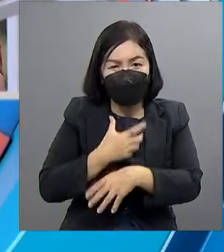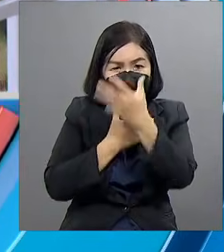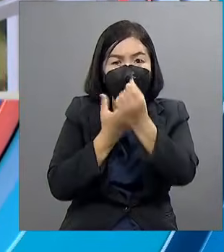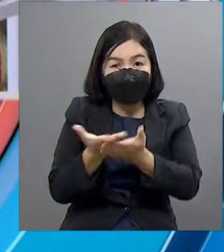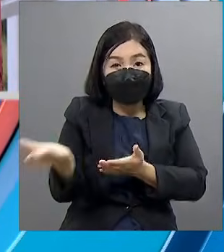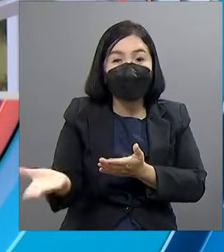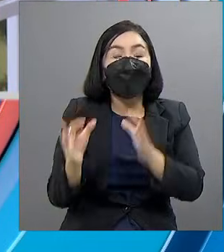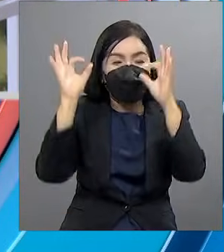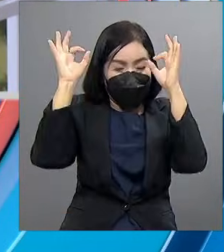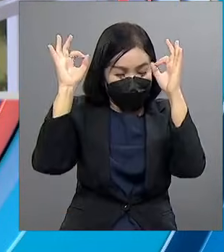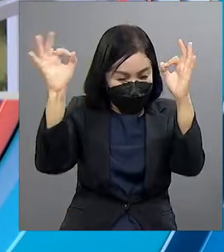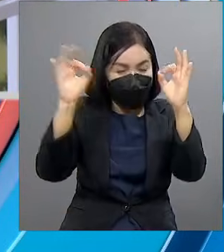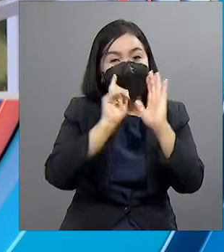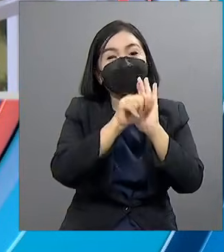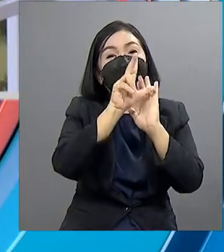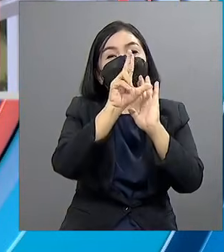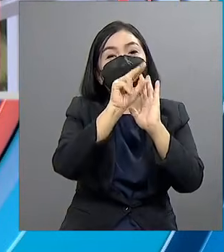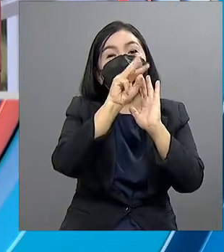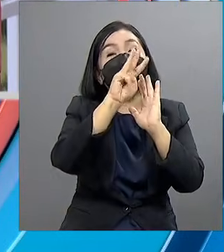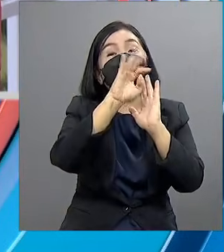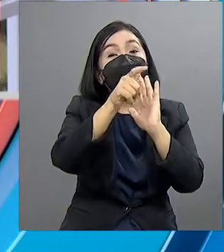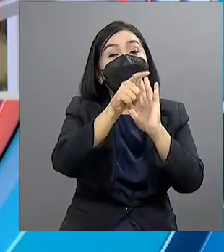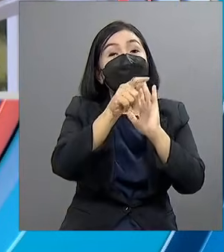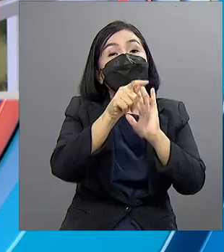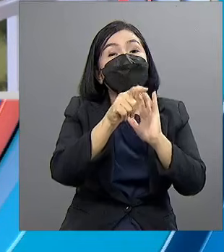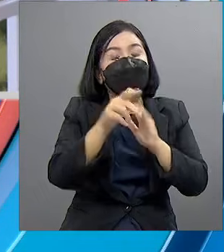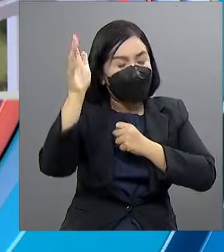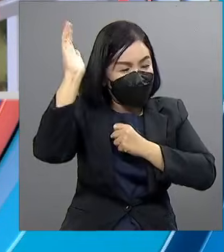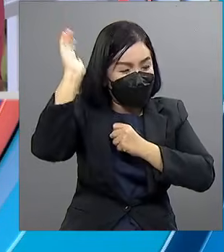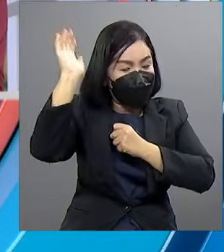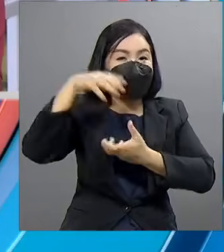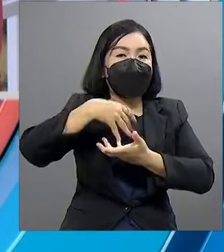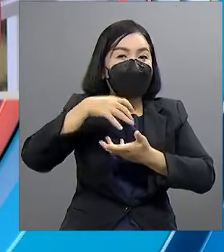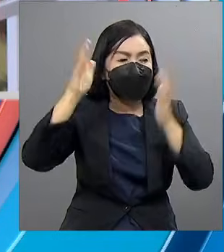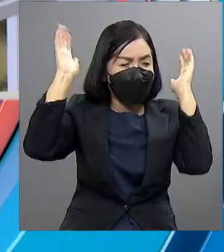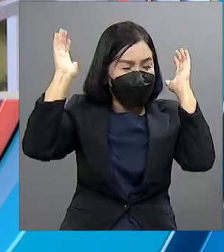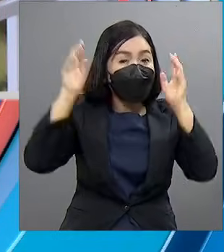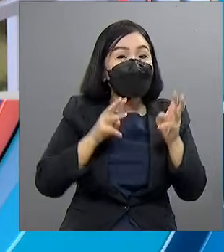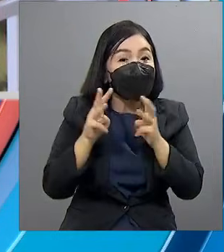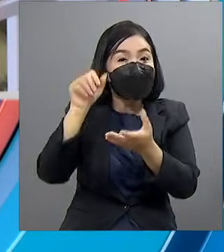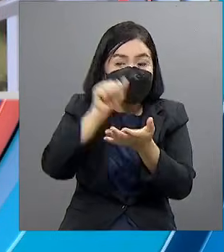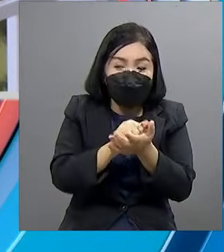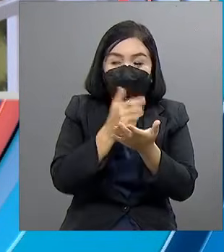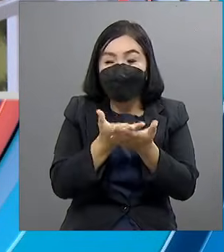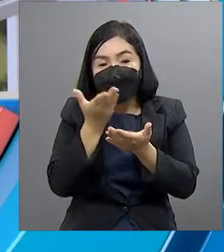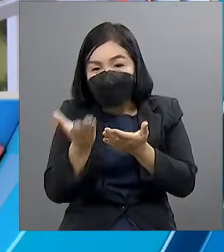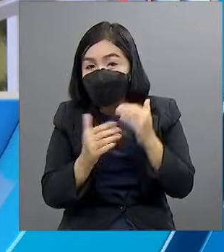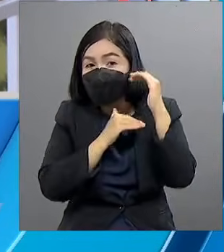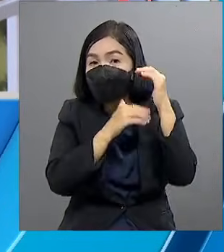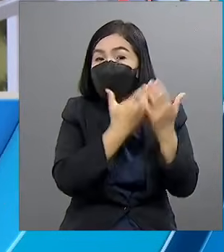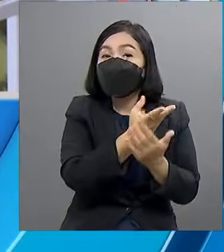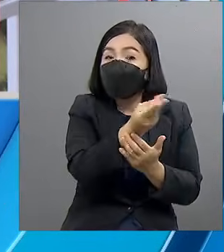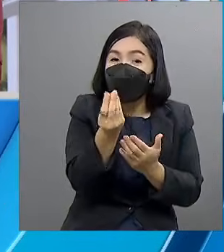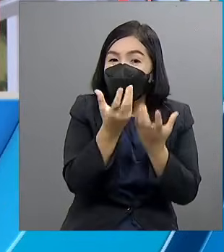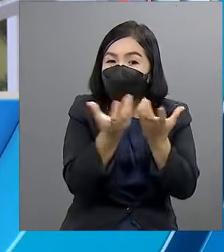ให้30วินาทีนะครับ30วินาทีเดี๋ยวให้คุณแปมบอกช่องทางในการสั่งซื้อราคาของสินค้าแต่ละอย่างและช่องทาง